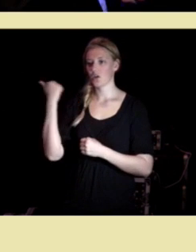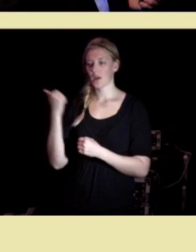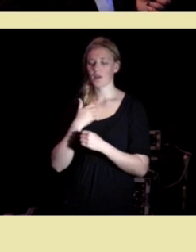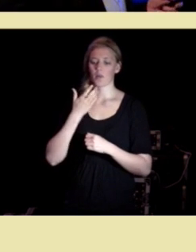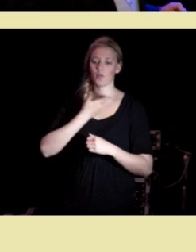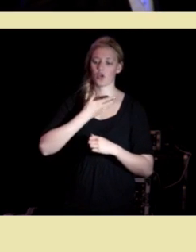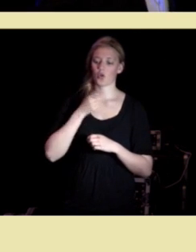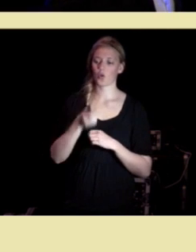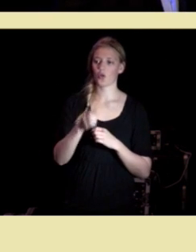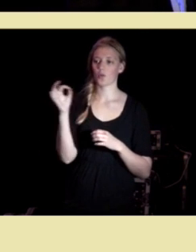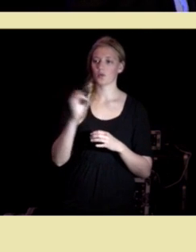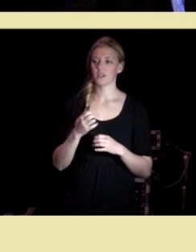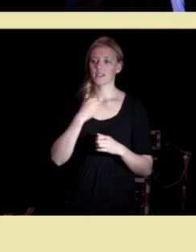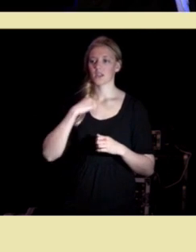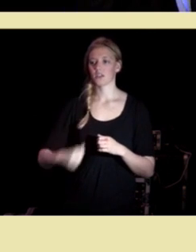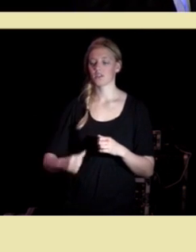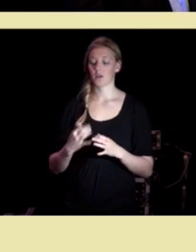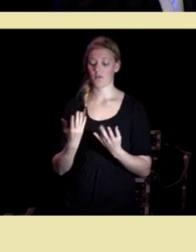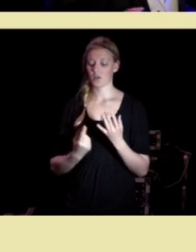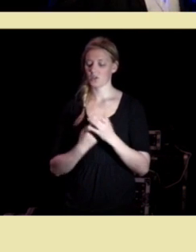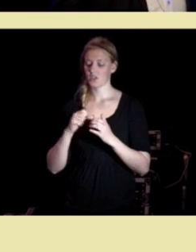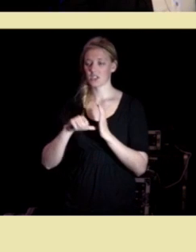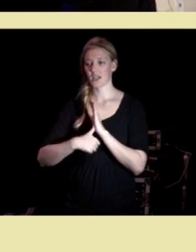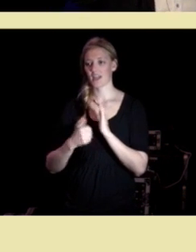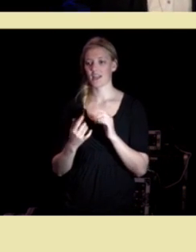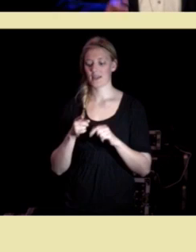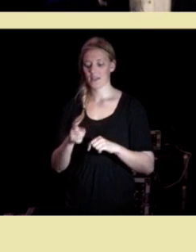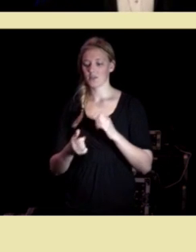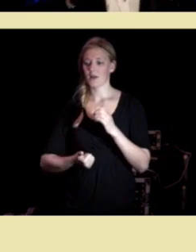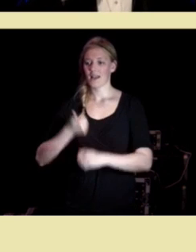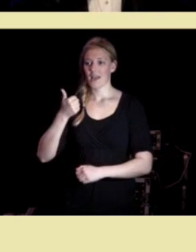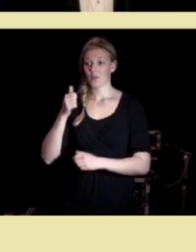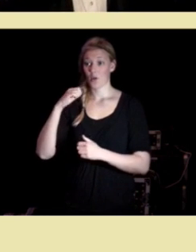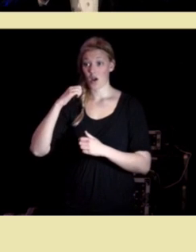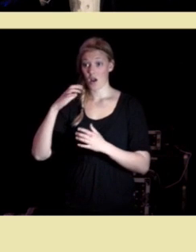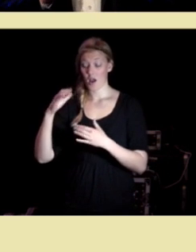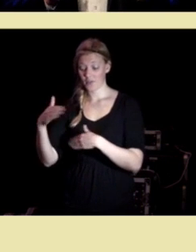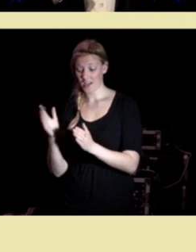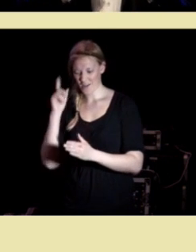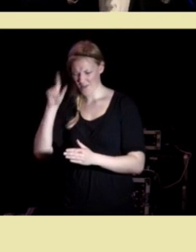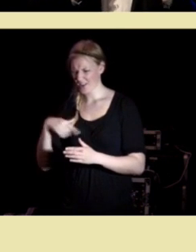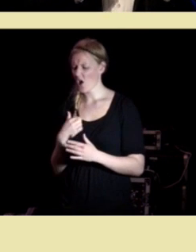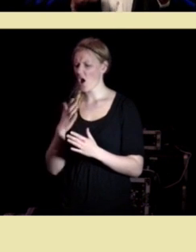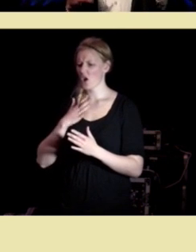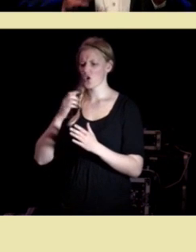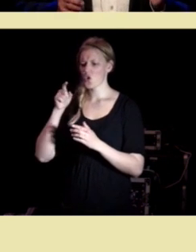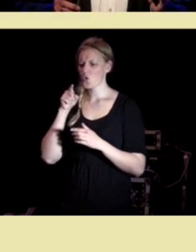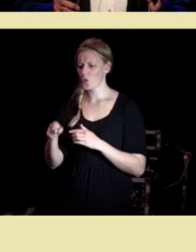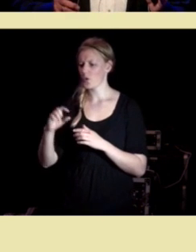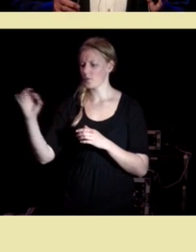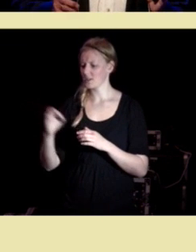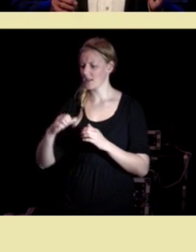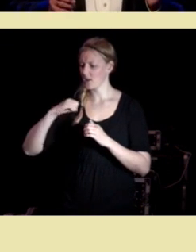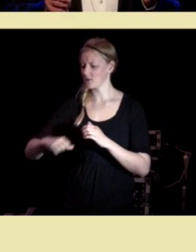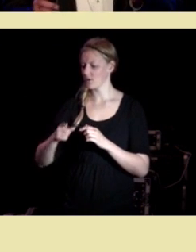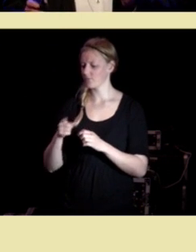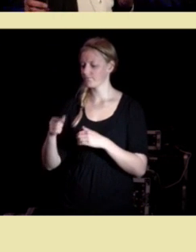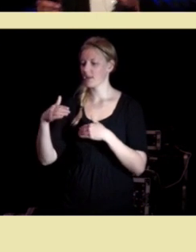mye om 100% ansvar. Det første vi må sjekke ut er om den som er leder på avdelingen, har du skjønt at du har 100% ansvar for din